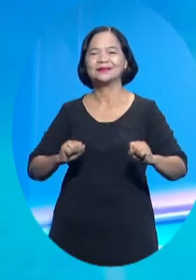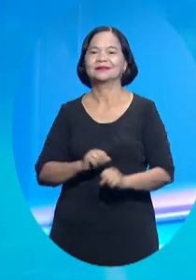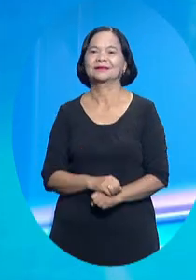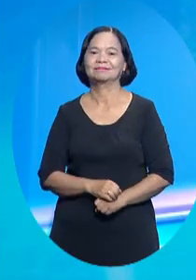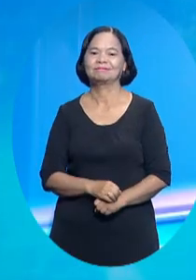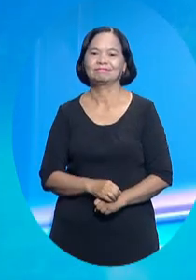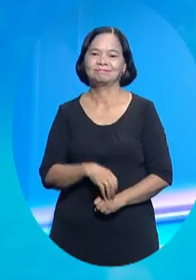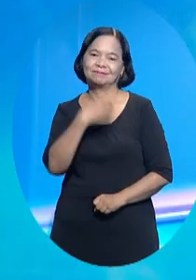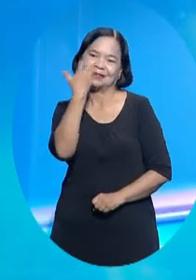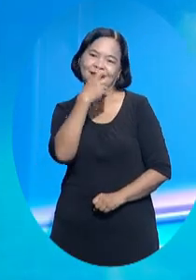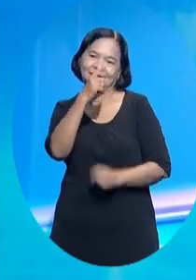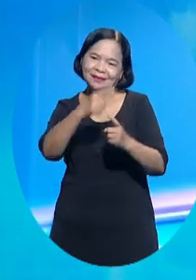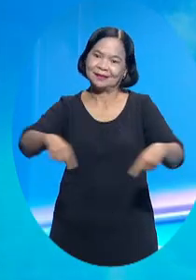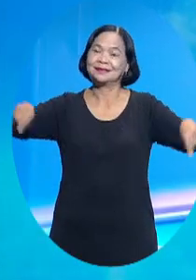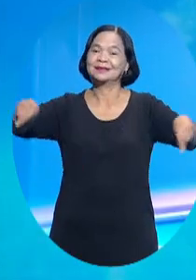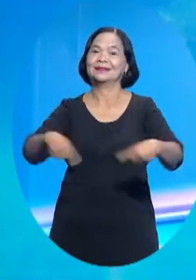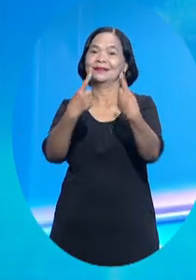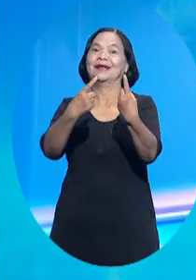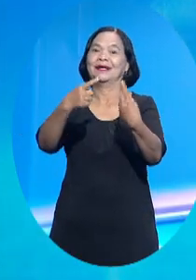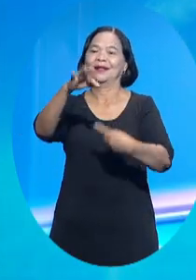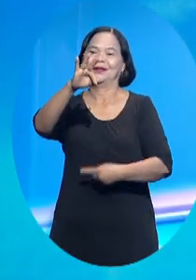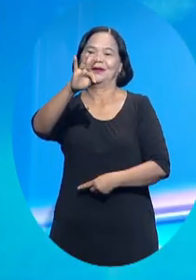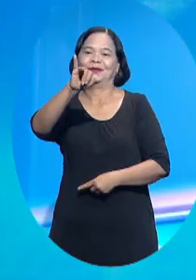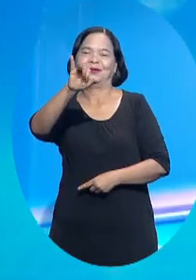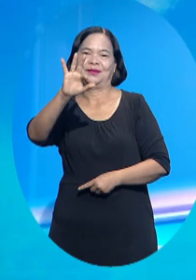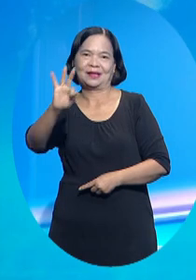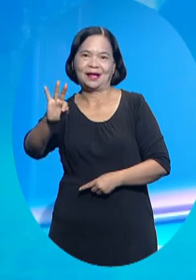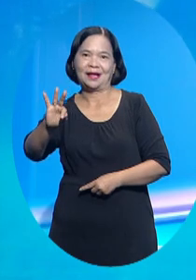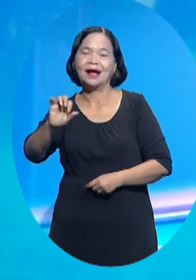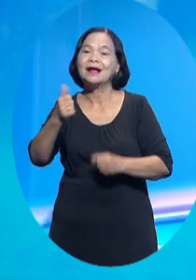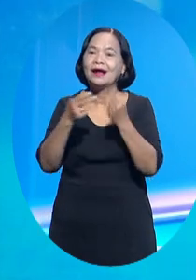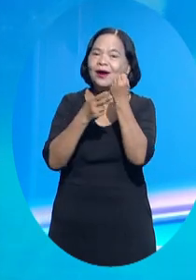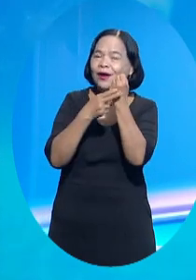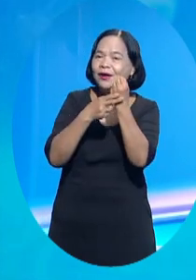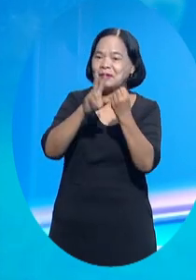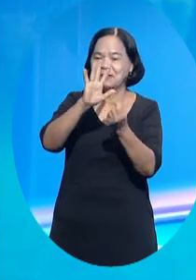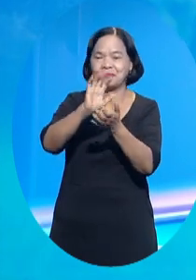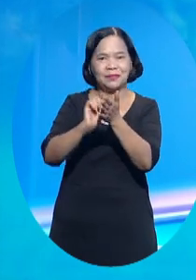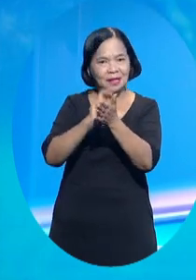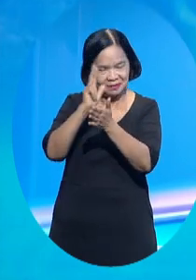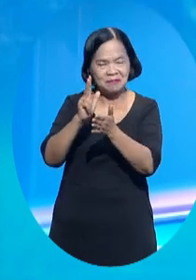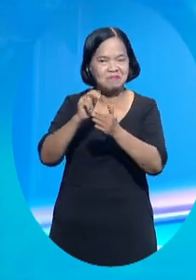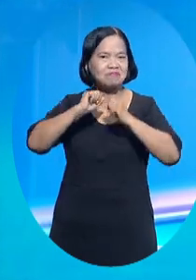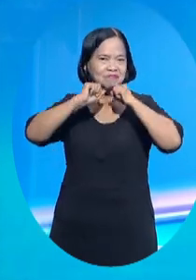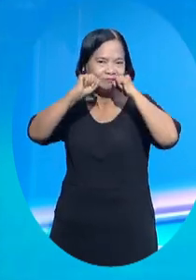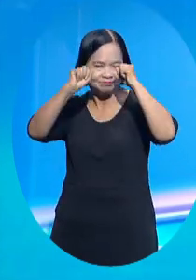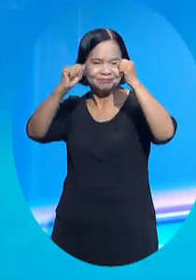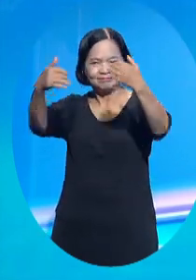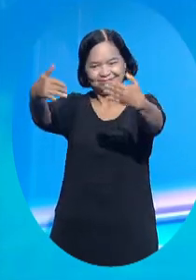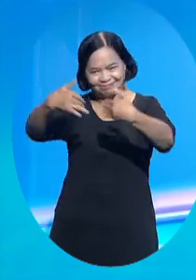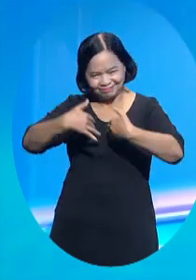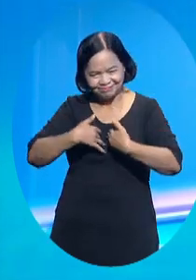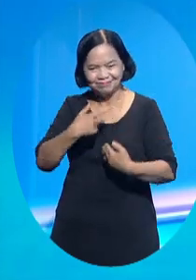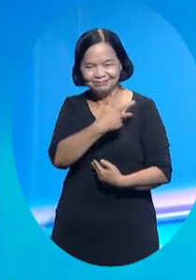Hòa nhạc Toyota 2023 tại Nhà hát lớn Hà Nội ngày 5 tháng 8 đã diễn ra thành công tốt đẹp và nhận được sự hưởng ứng nhiệt tình của khán